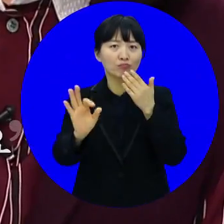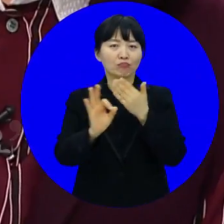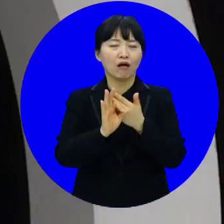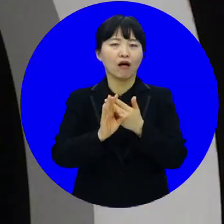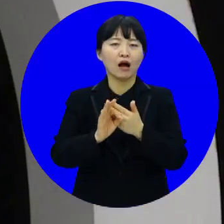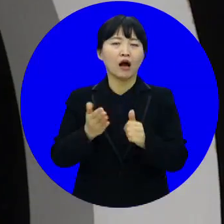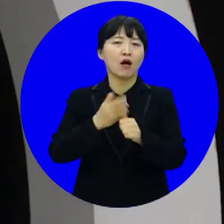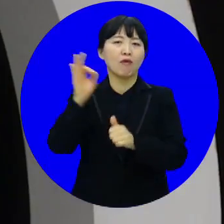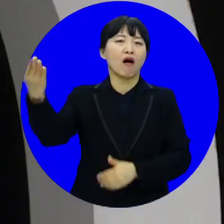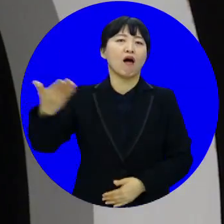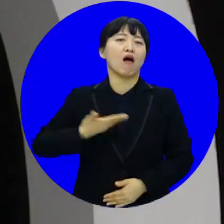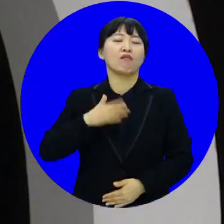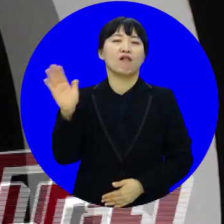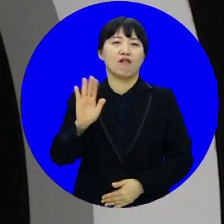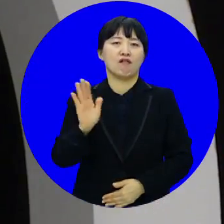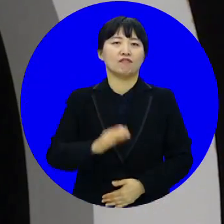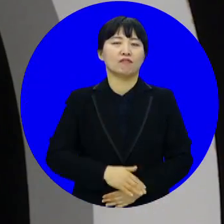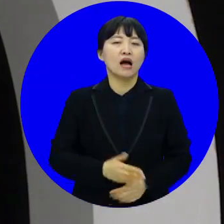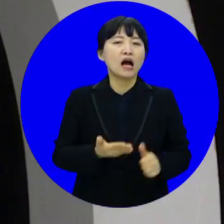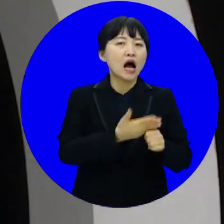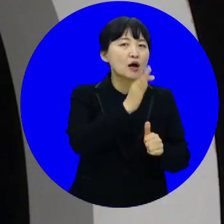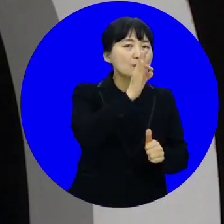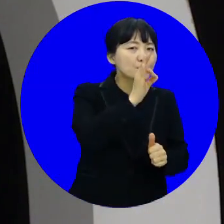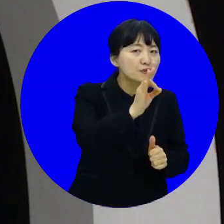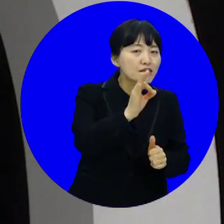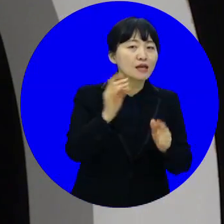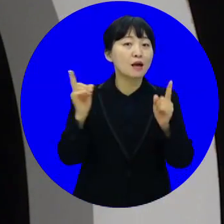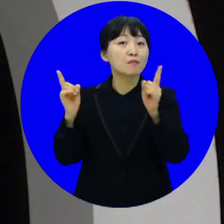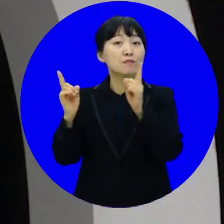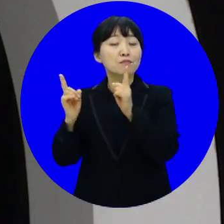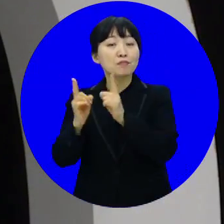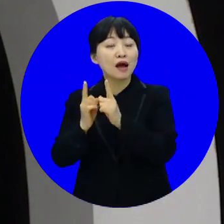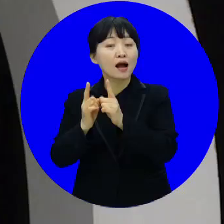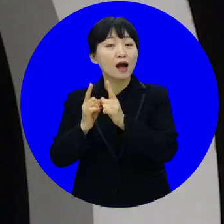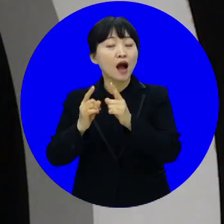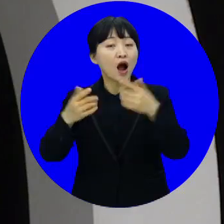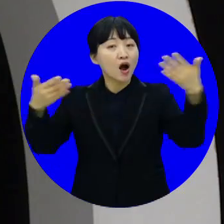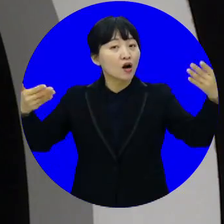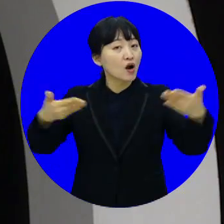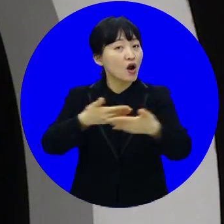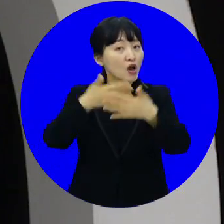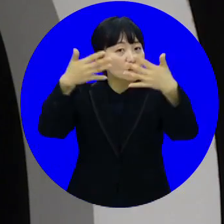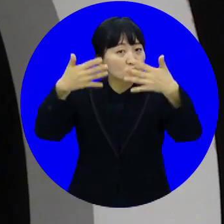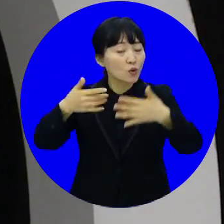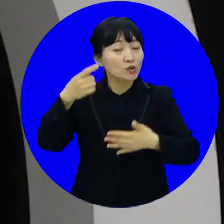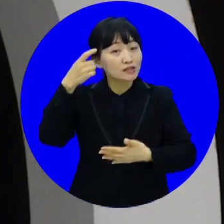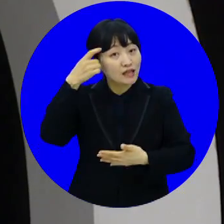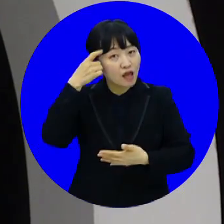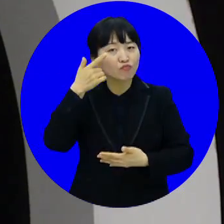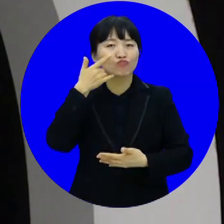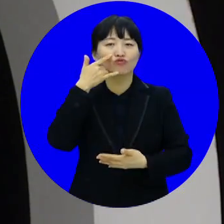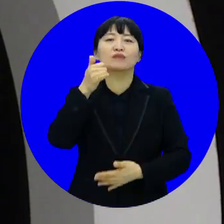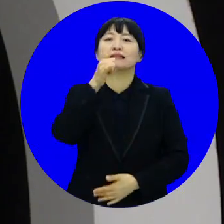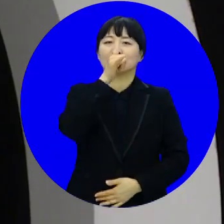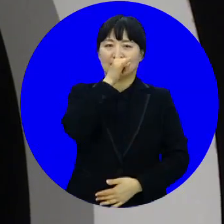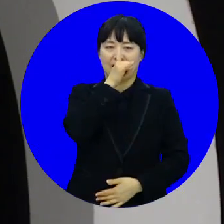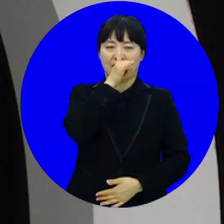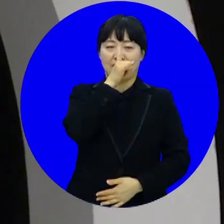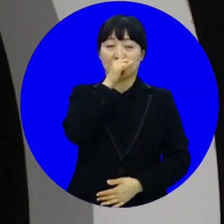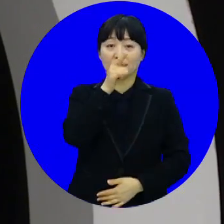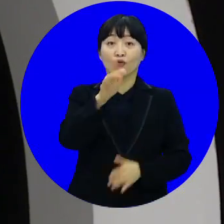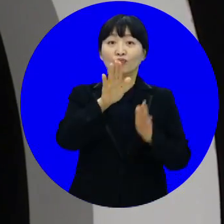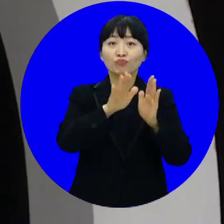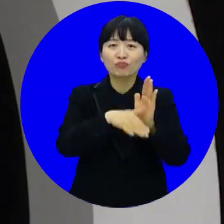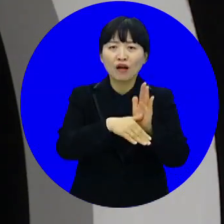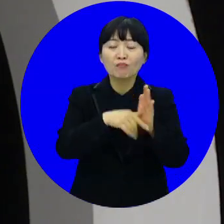거예요. 양육비하고 면접 교섭을 서로 이렇게 거래 조건으로 생각하시는 부모들이 있는데요. 이런 경우에